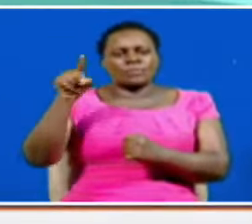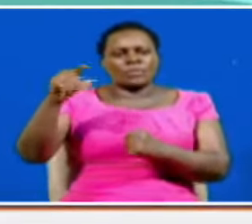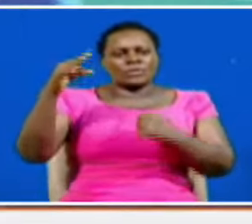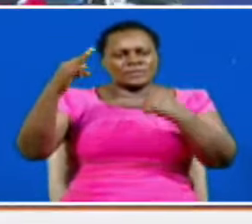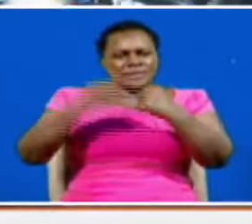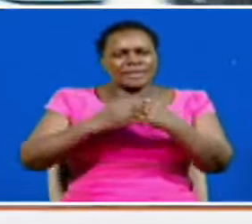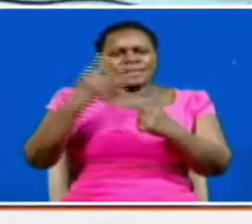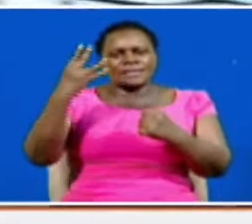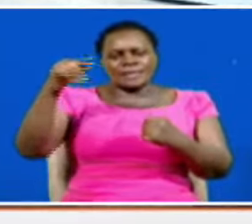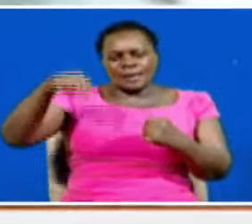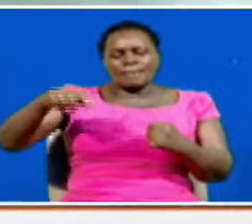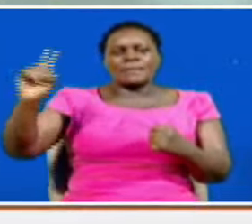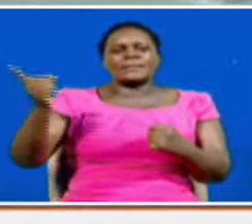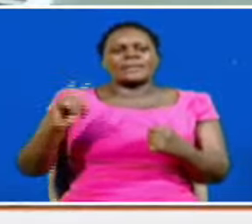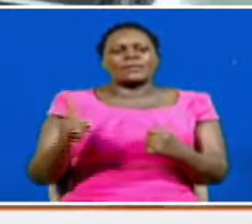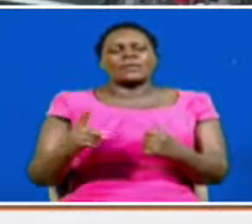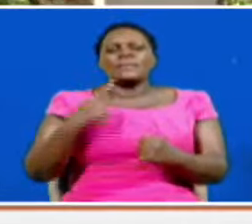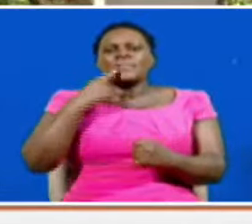193.84 jijini Nairobi,